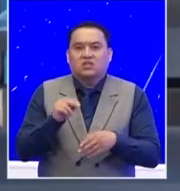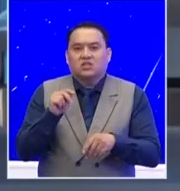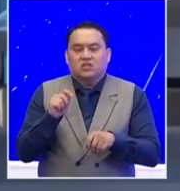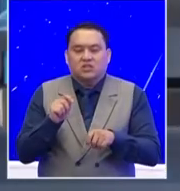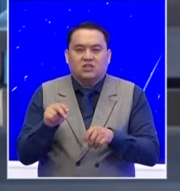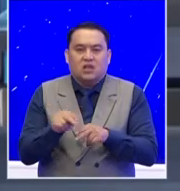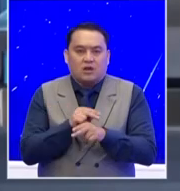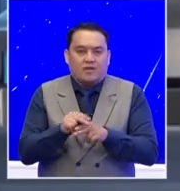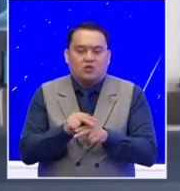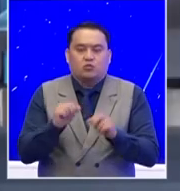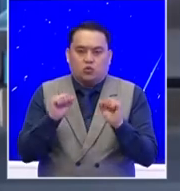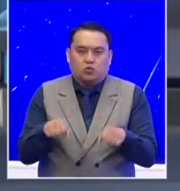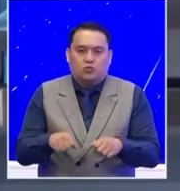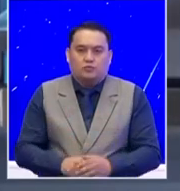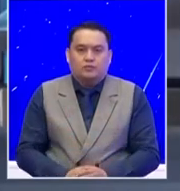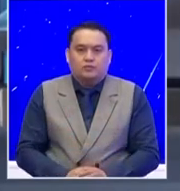и этого метода лечения.